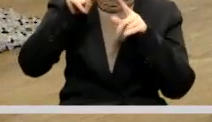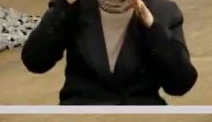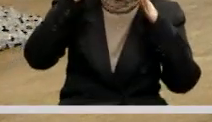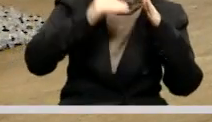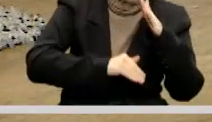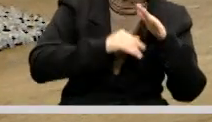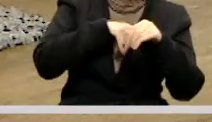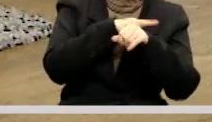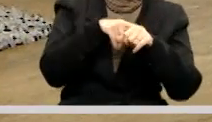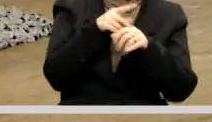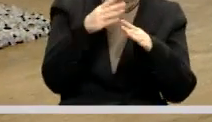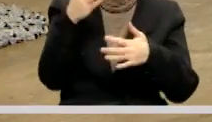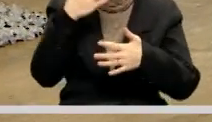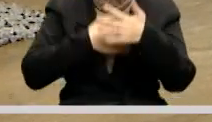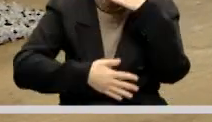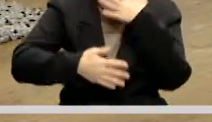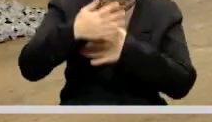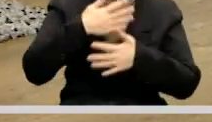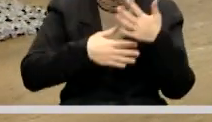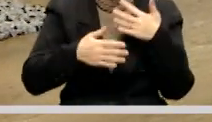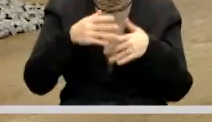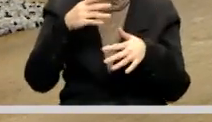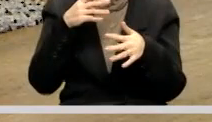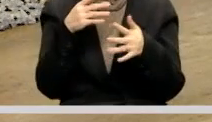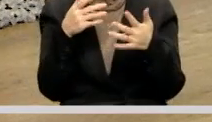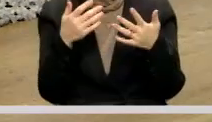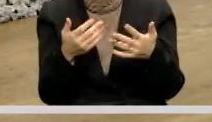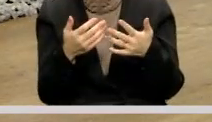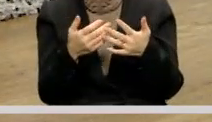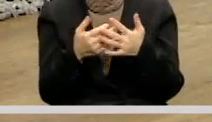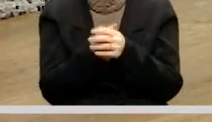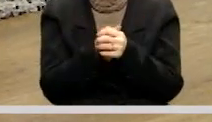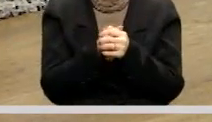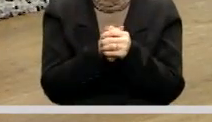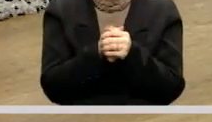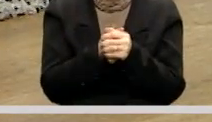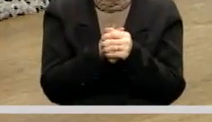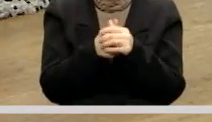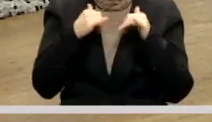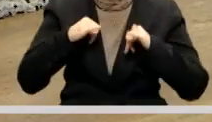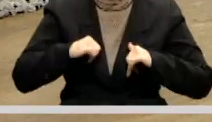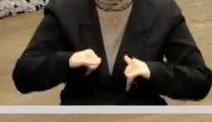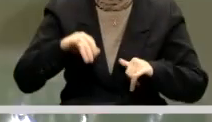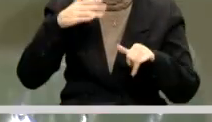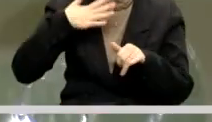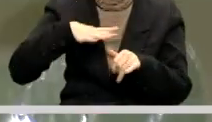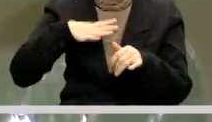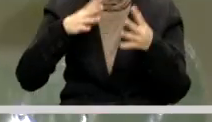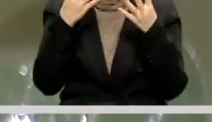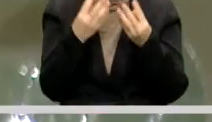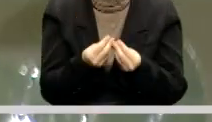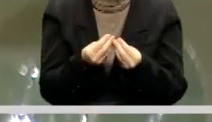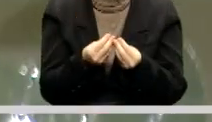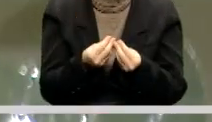dönemlerde yorgunluk, halsizlik, bitkinlik gibi semptomlarımız daha çok artıyor. Peki o zaman bunlar